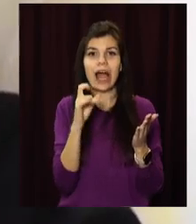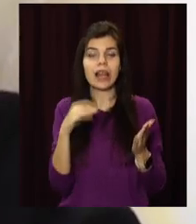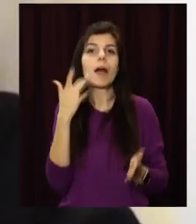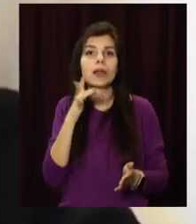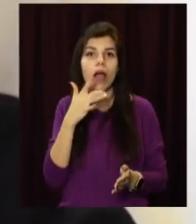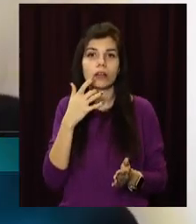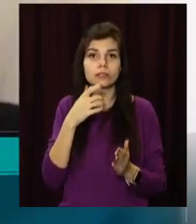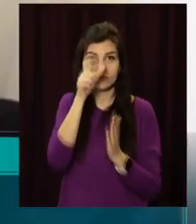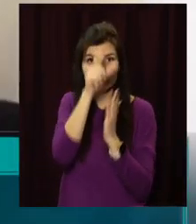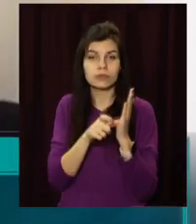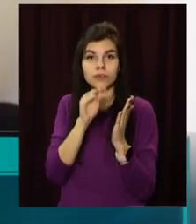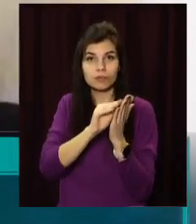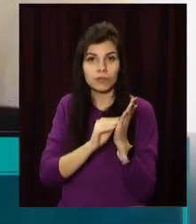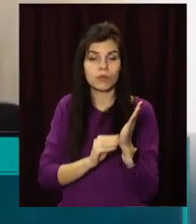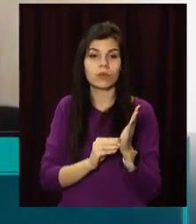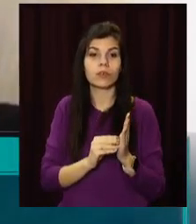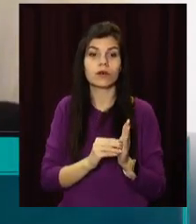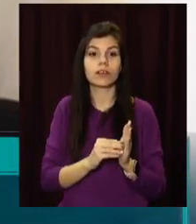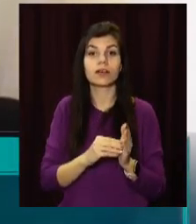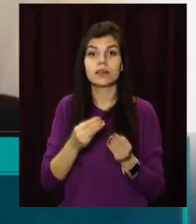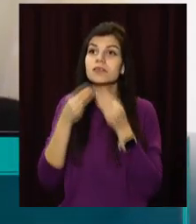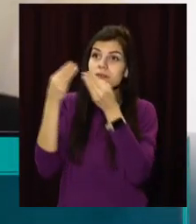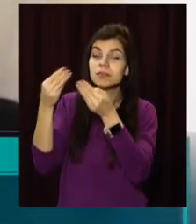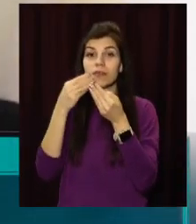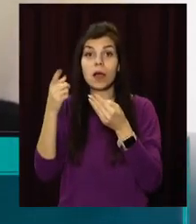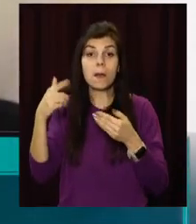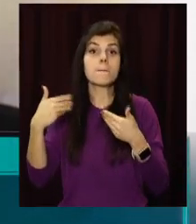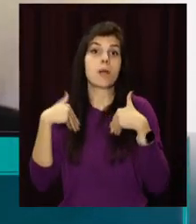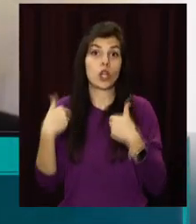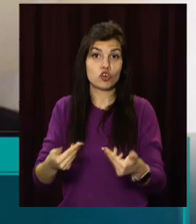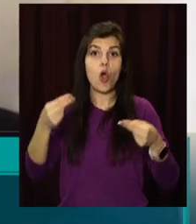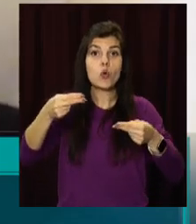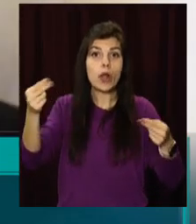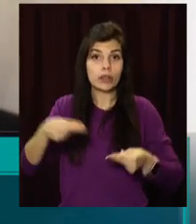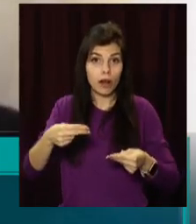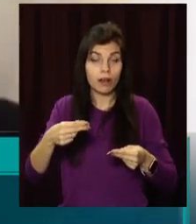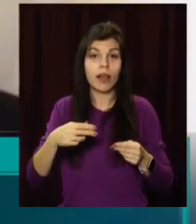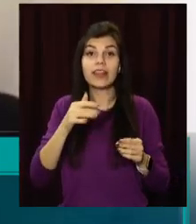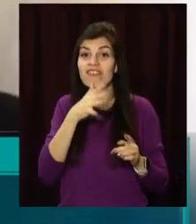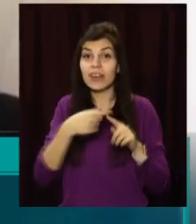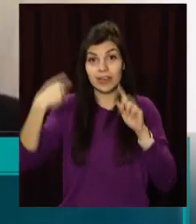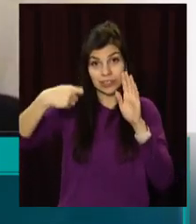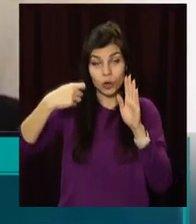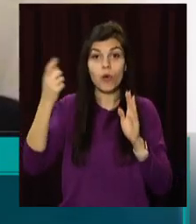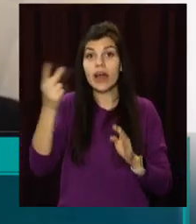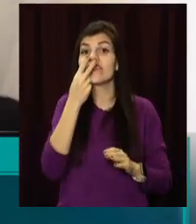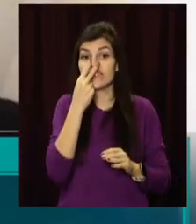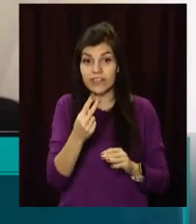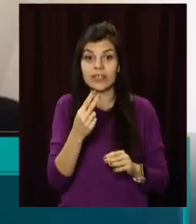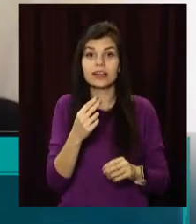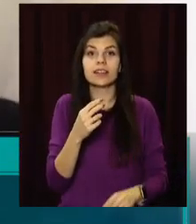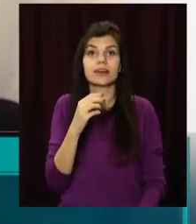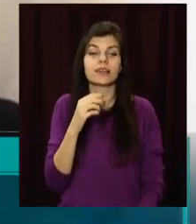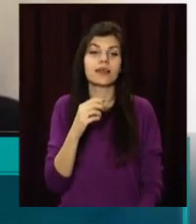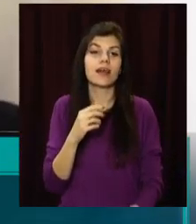зйомок залучали з багатьох країн. Загалом фільм створений у кооперації із США та Іспанією. Навіть сценарій віддавали на адаптацію